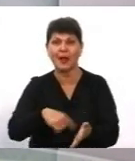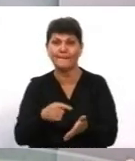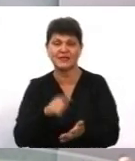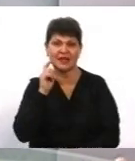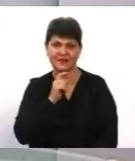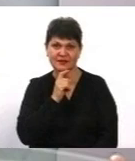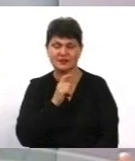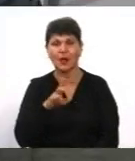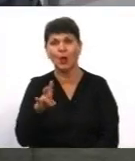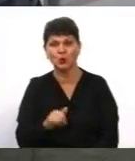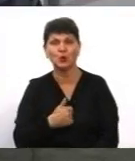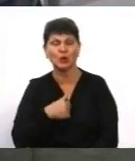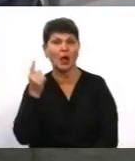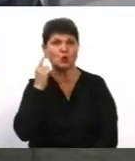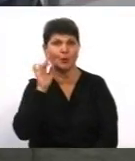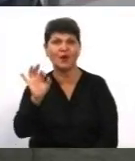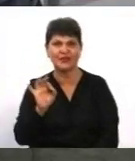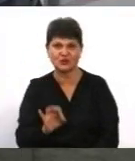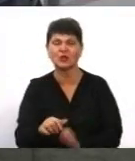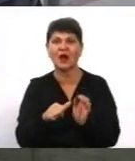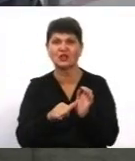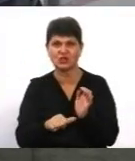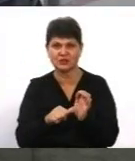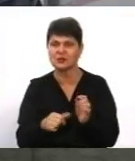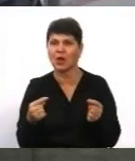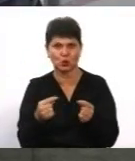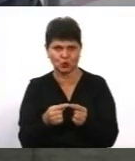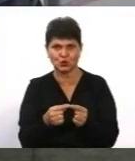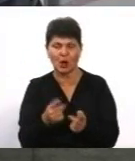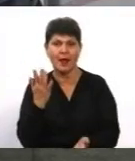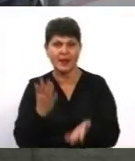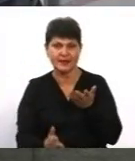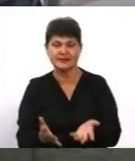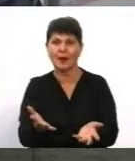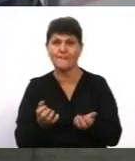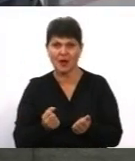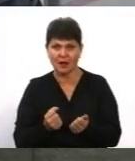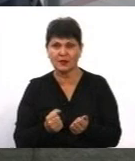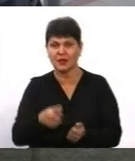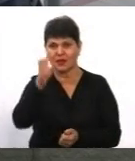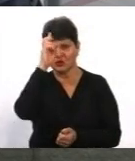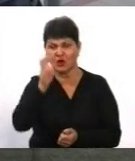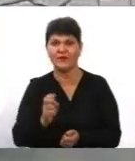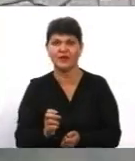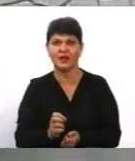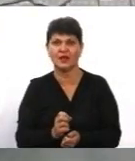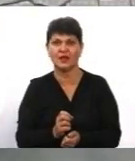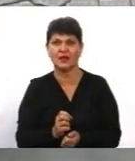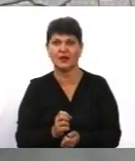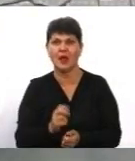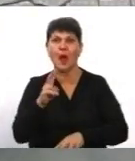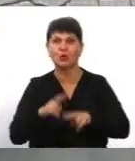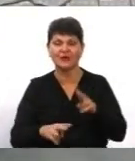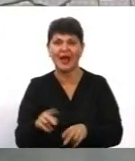Я думаю, що в відсотках 60 так точно. Якщо брати державні будівельні